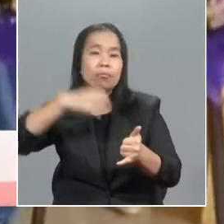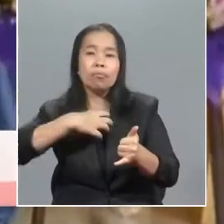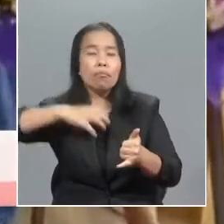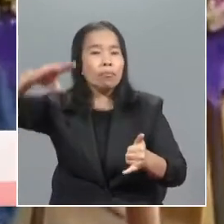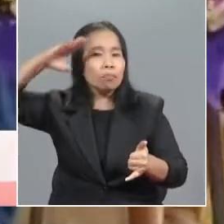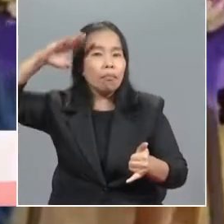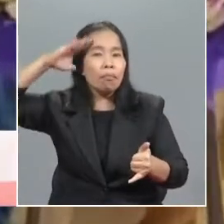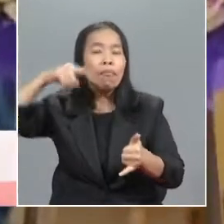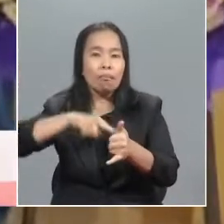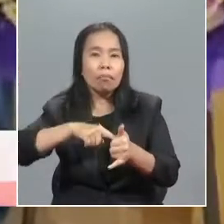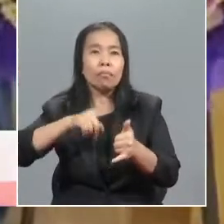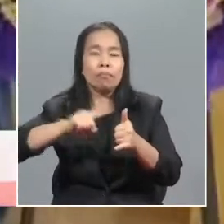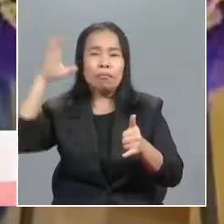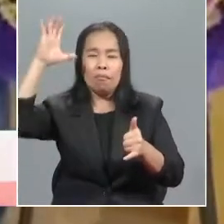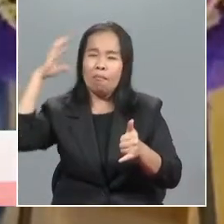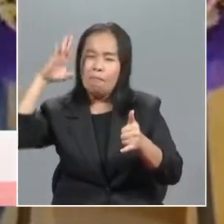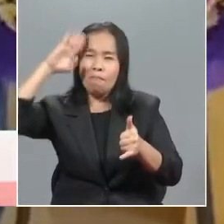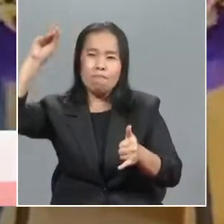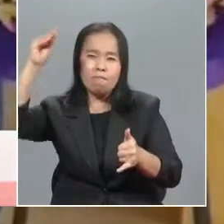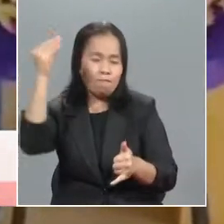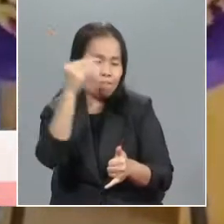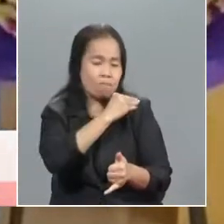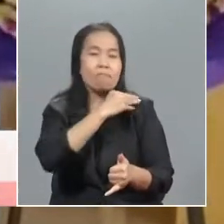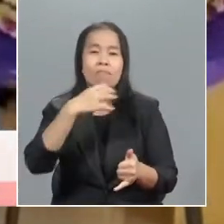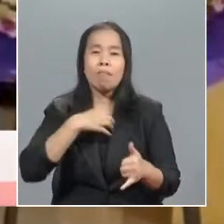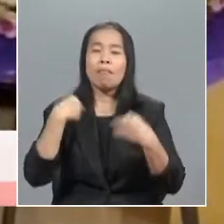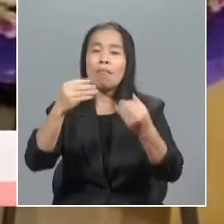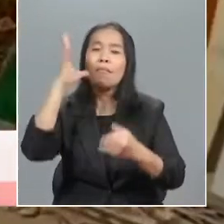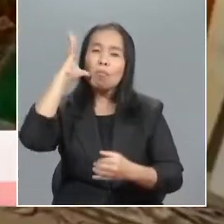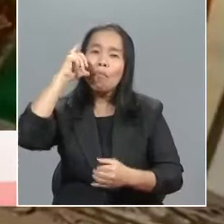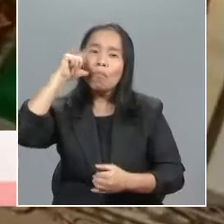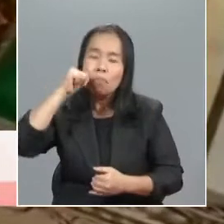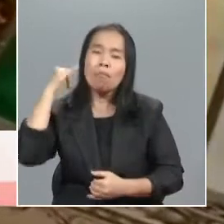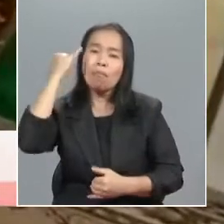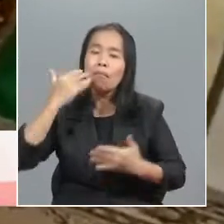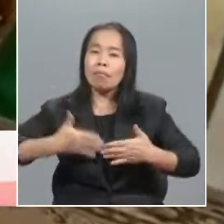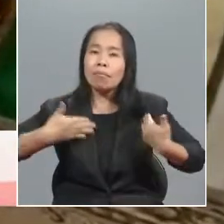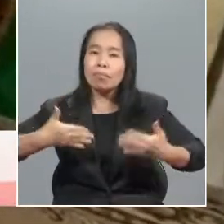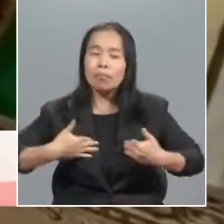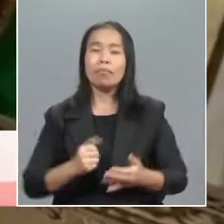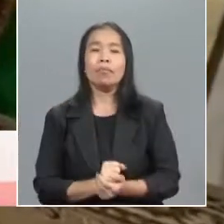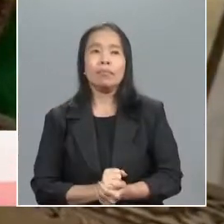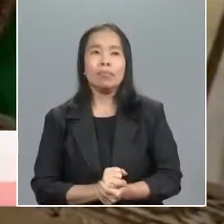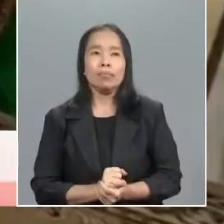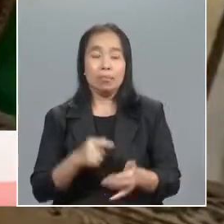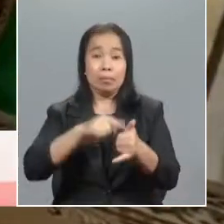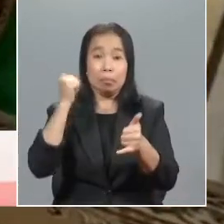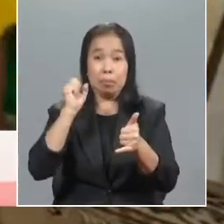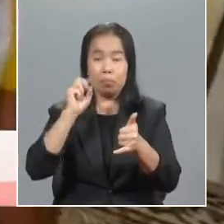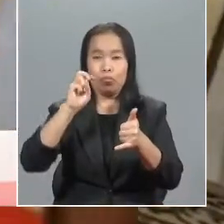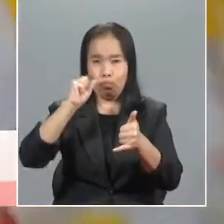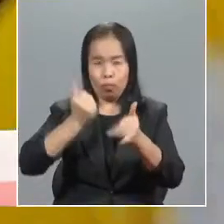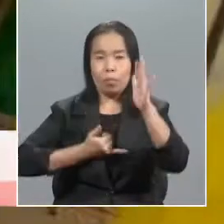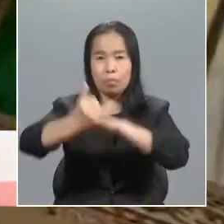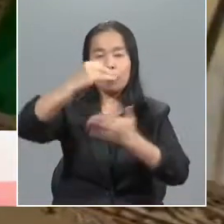ารจะคว้าดาวมาติดที่บ่าให้พ่อแม่ให้แม่ใหญ่ได้ชื่นชมน้องมีกำหนดจะไปสอบเข้าเรียนฐาน